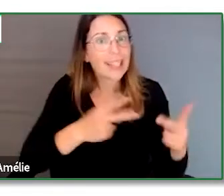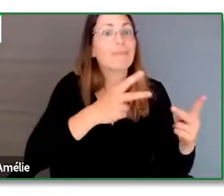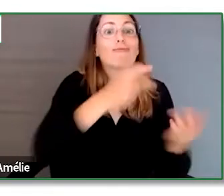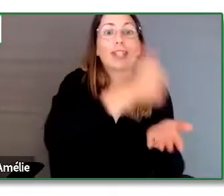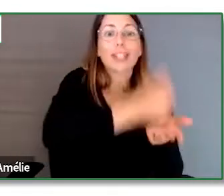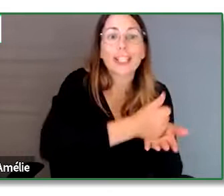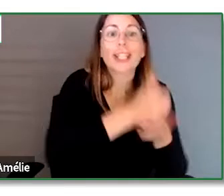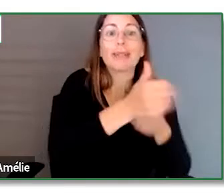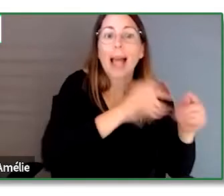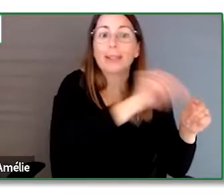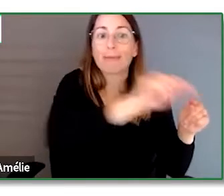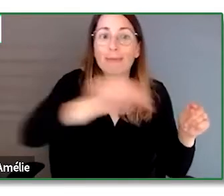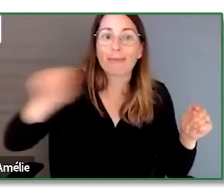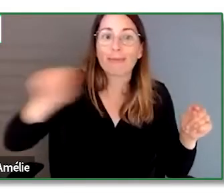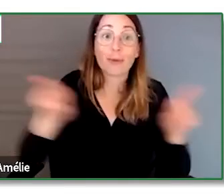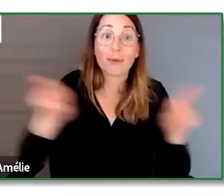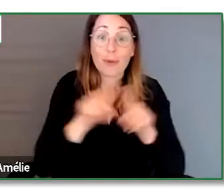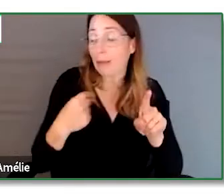parler.